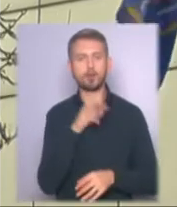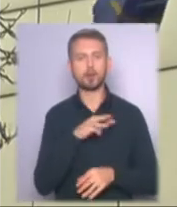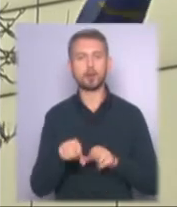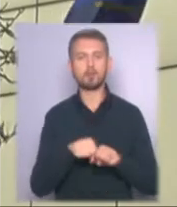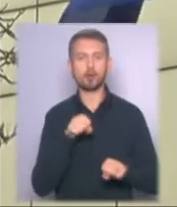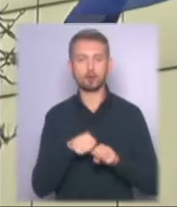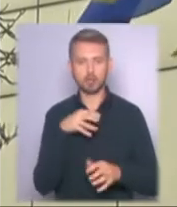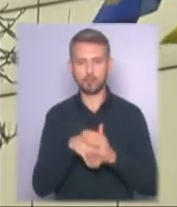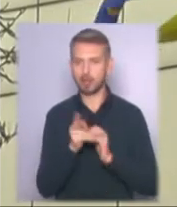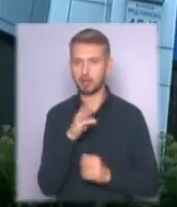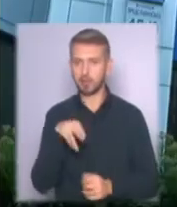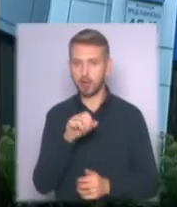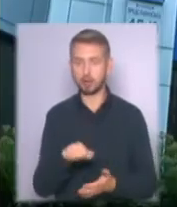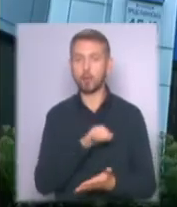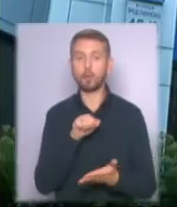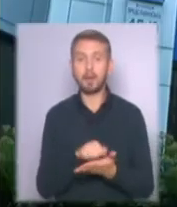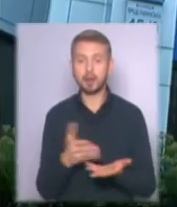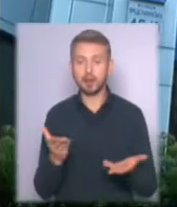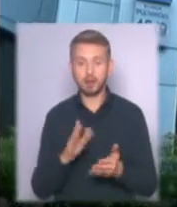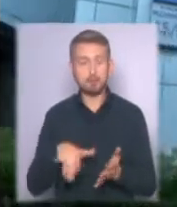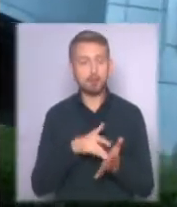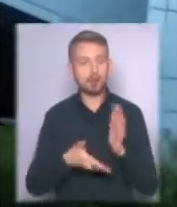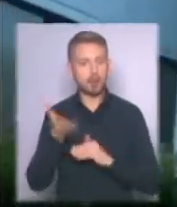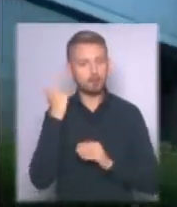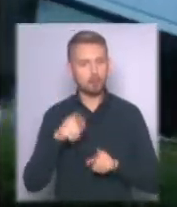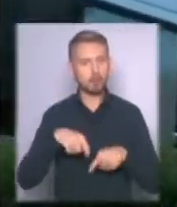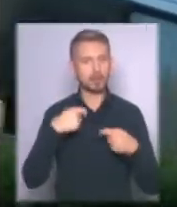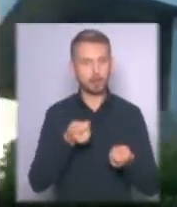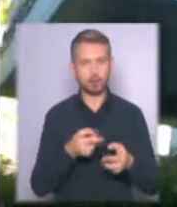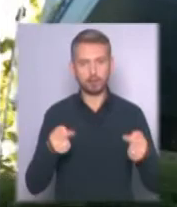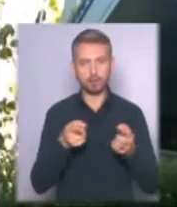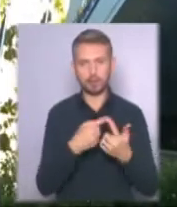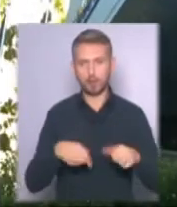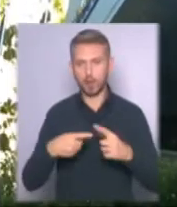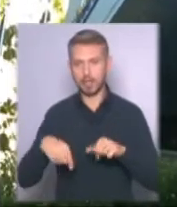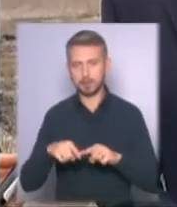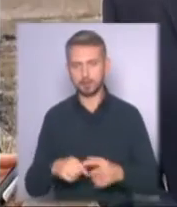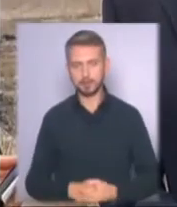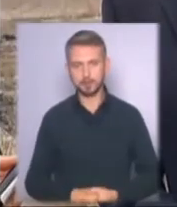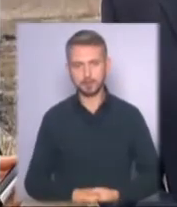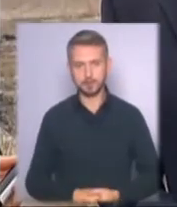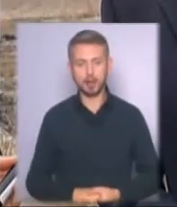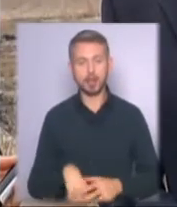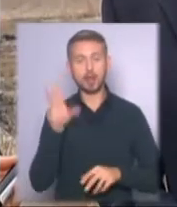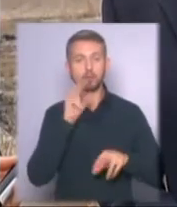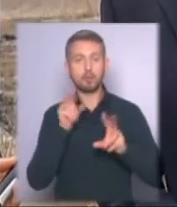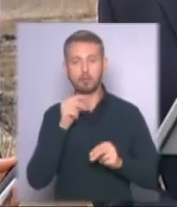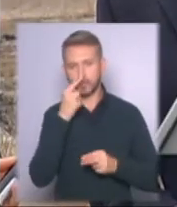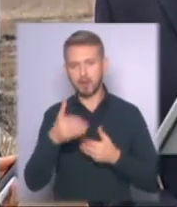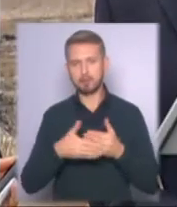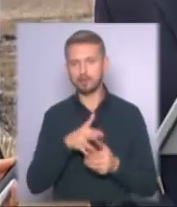у КМДА, документи про які місто давно передало до відповідних органів. Сподіваюся, на ближчі